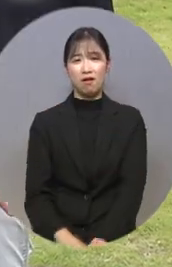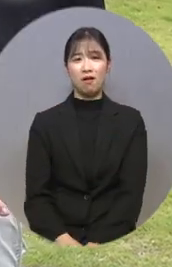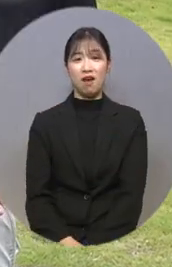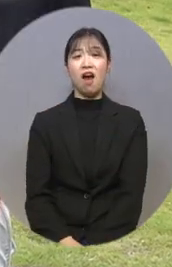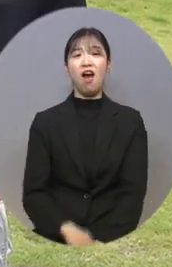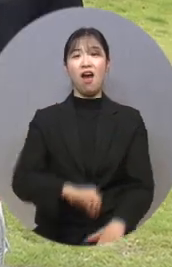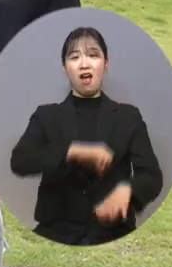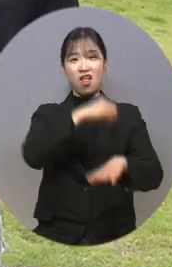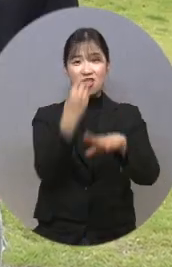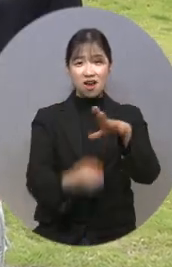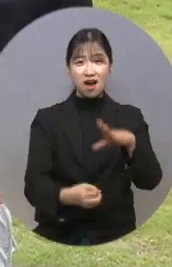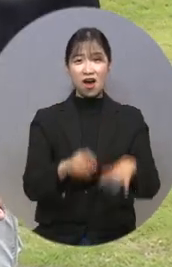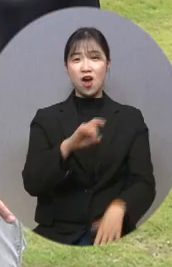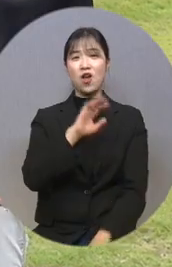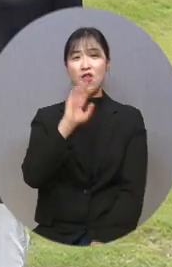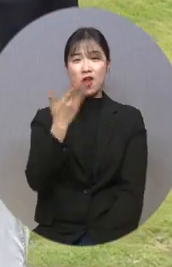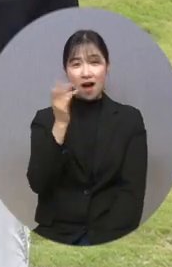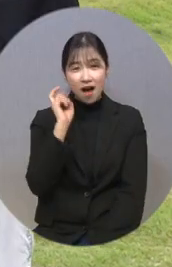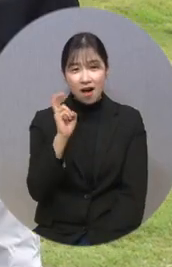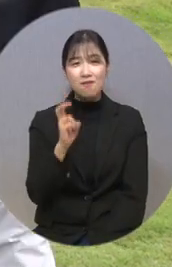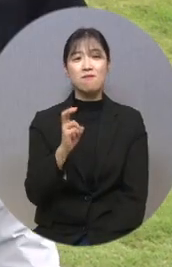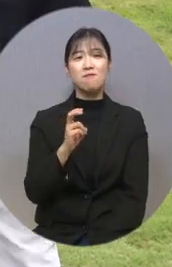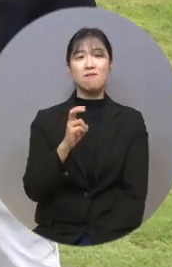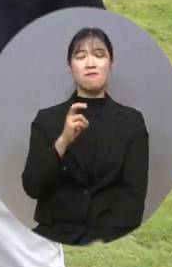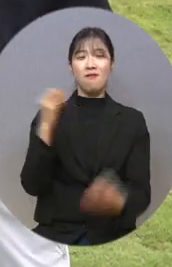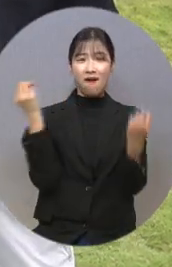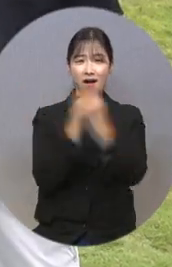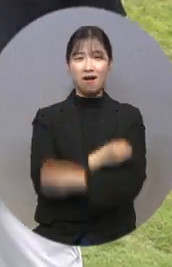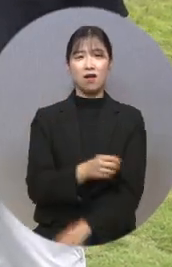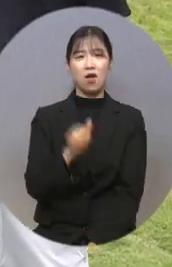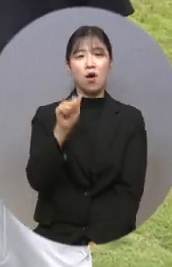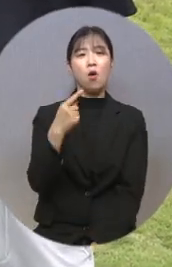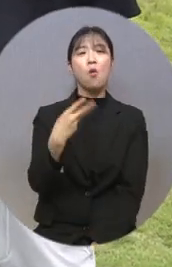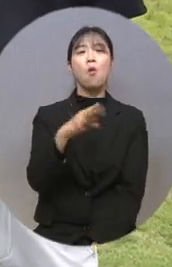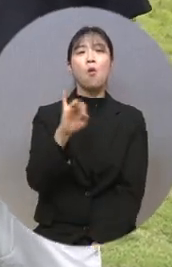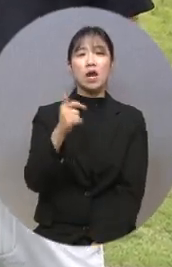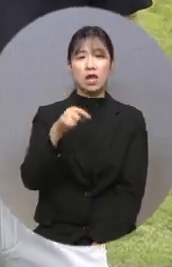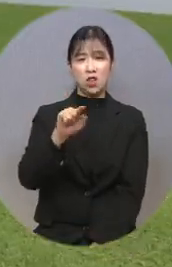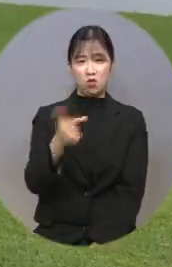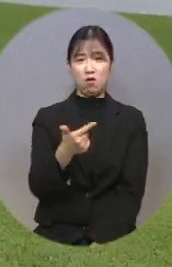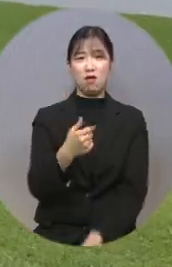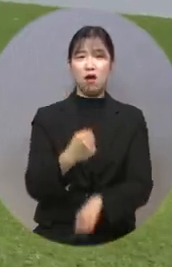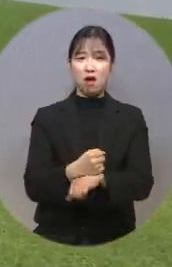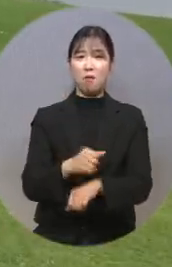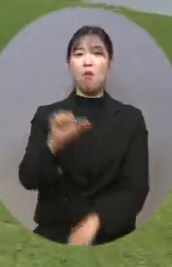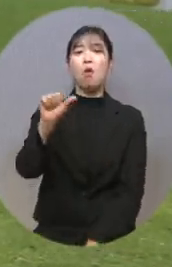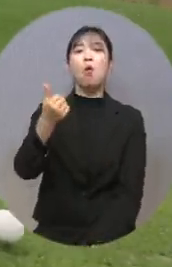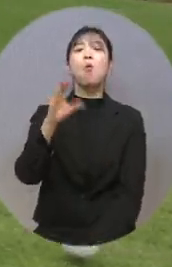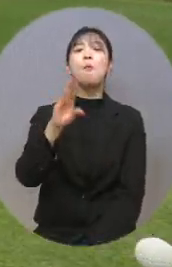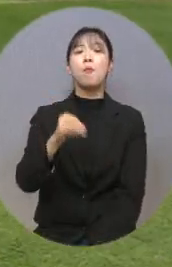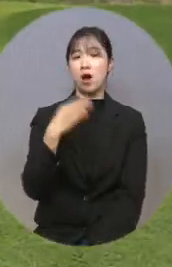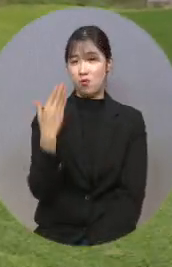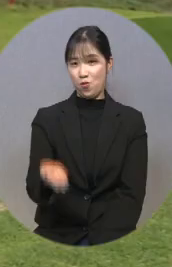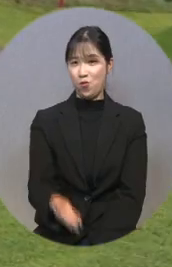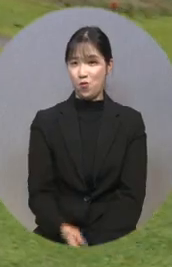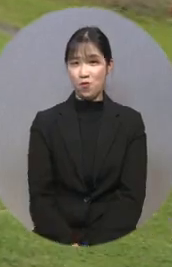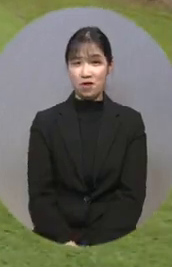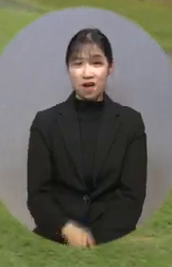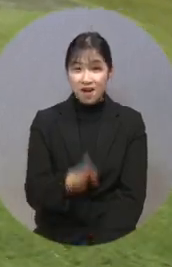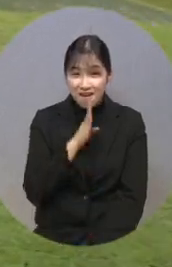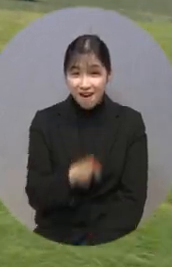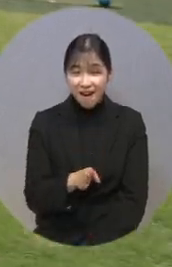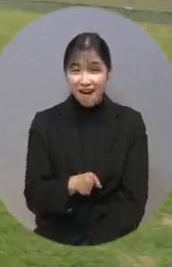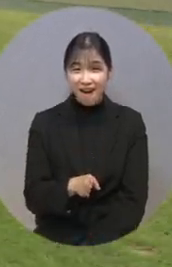알았다, 양. 진짜 대충 나네. 여기 홀인원 하면 500만 원 드림인 양.